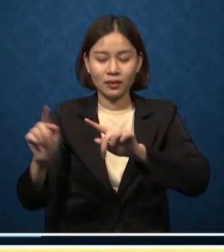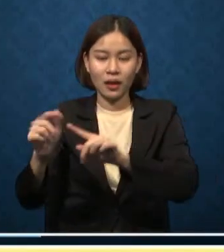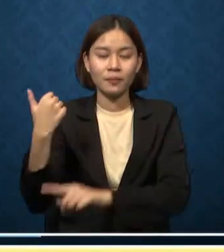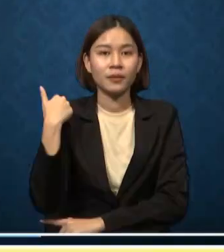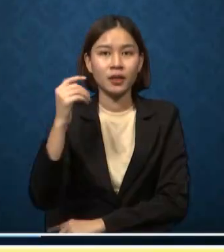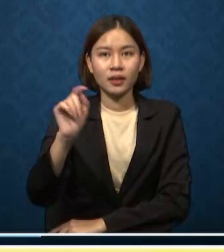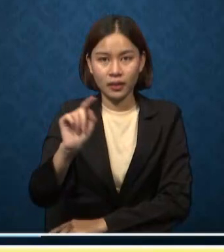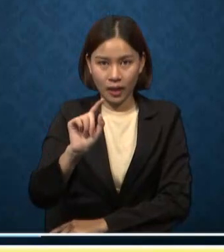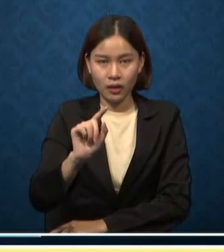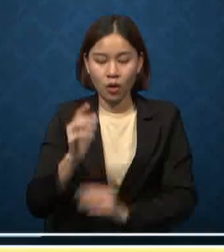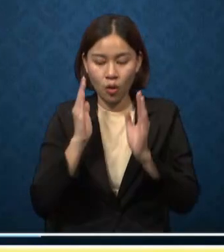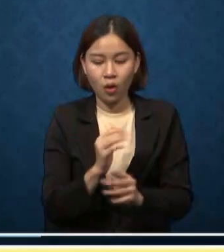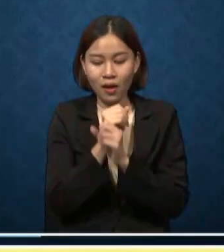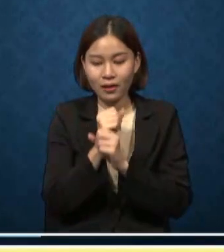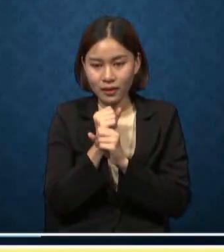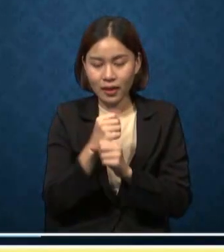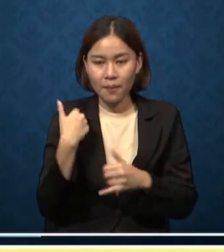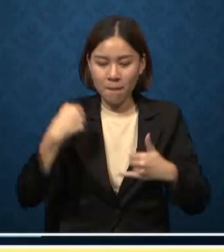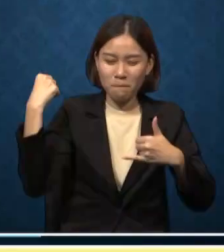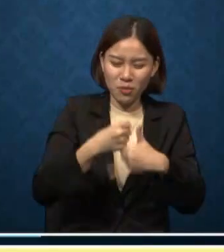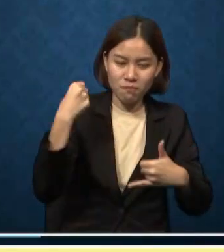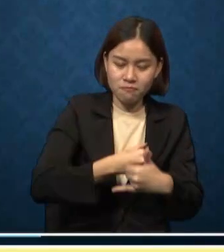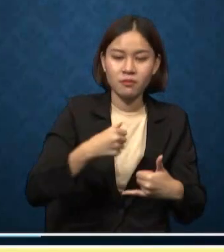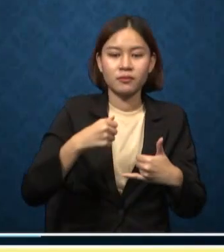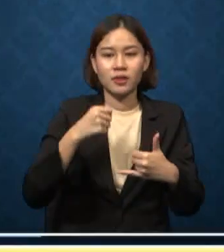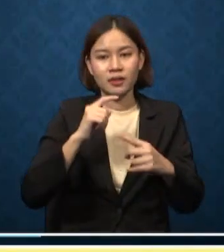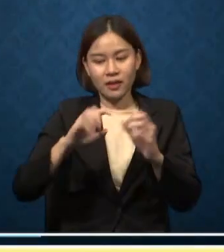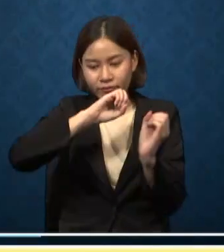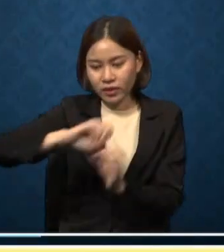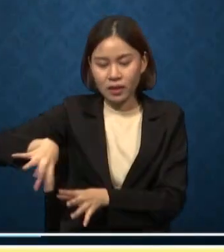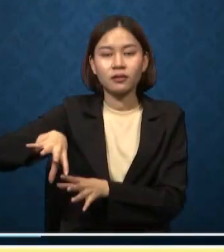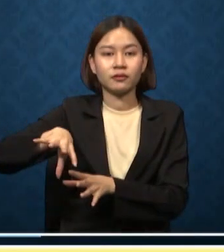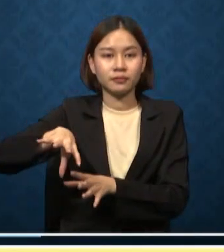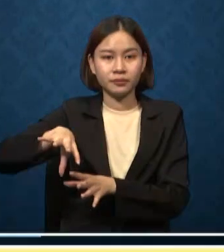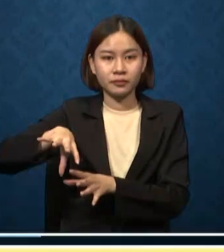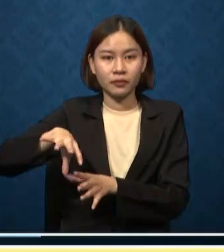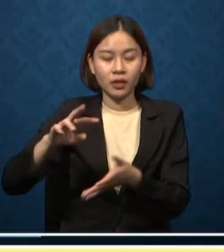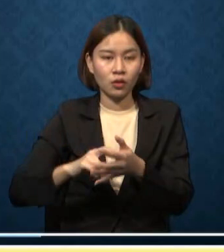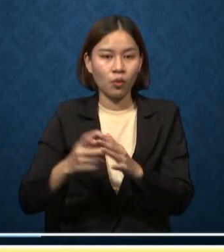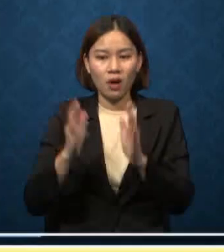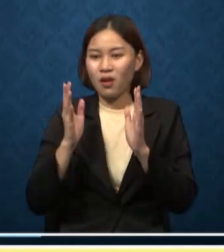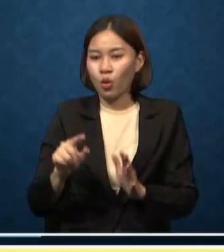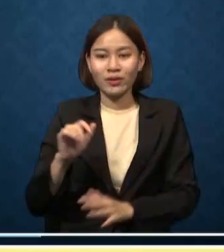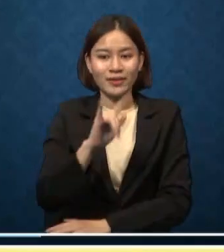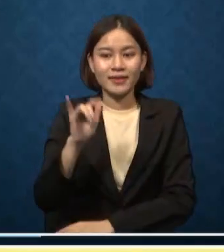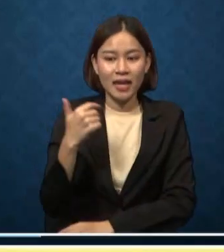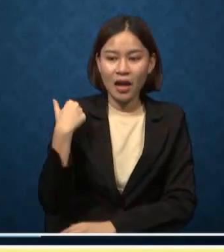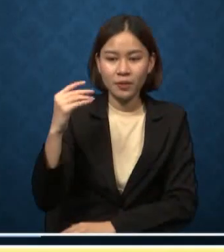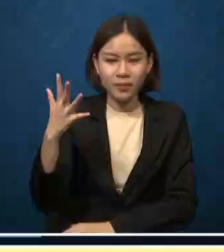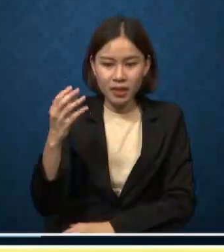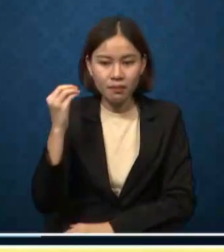าผู้สูงอายุถูกทารุณกรรมถูกทอดทิ้งกลายเป็นบุคคลไร้ญาติเ